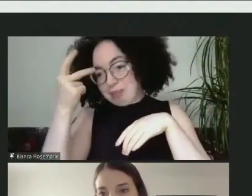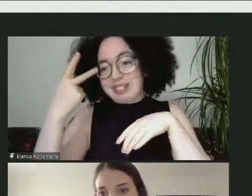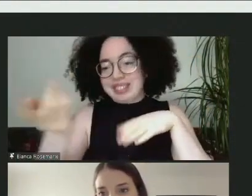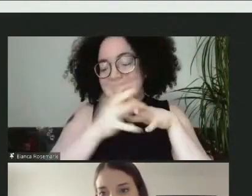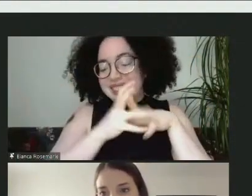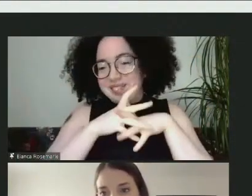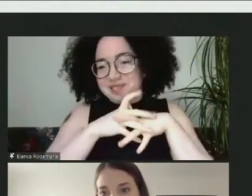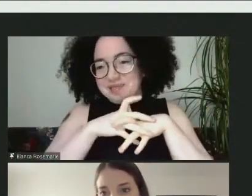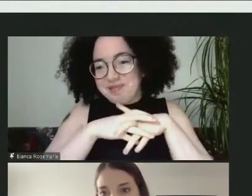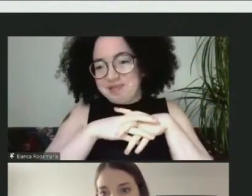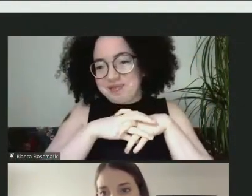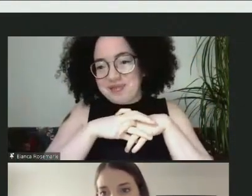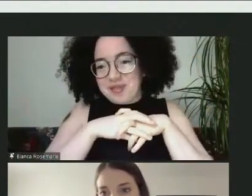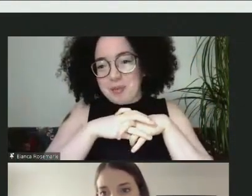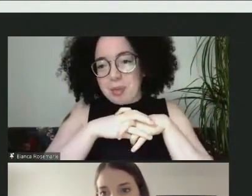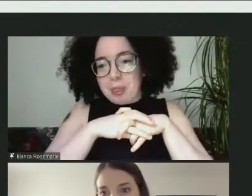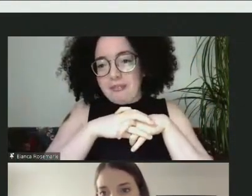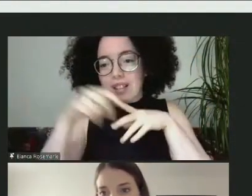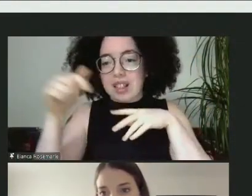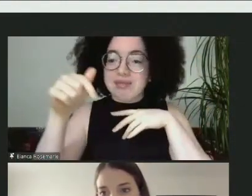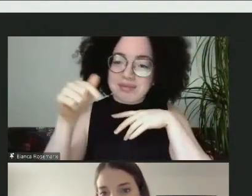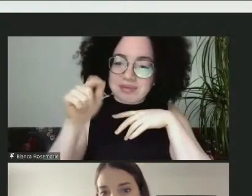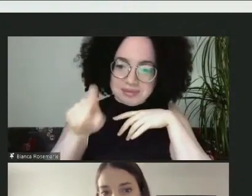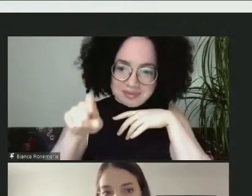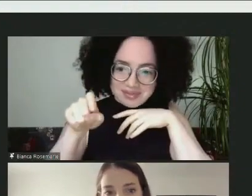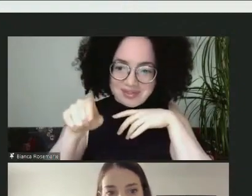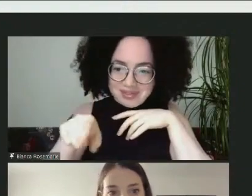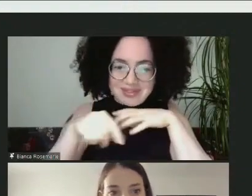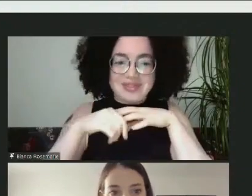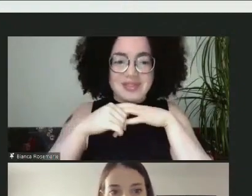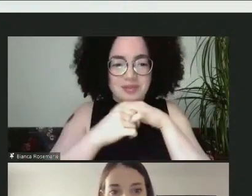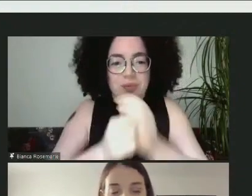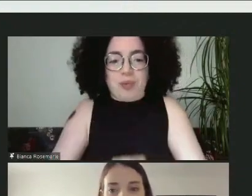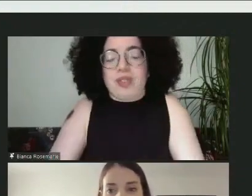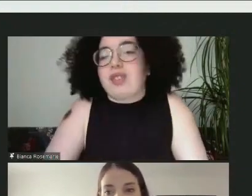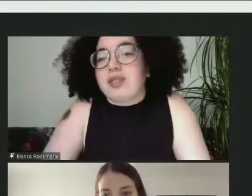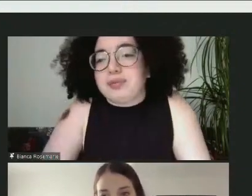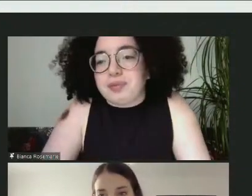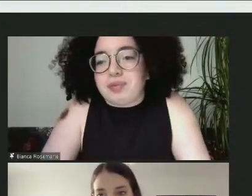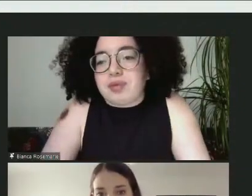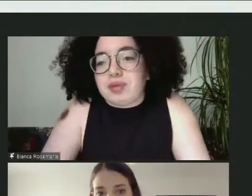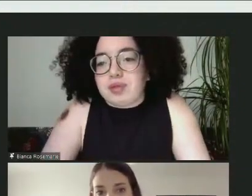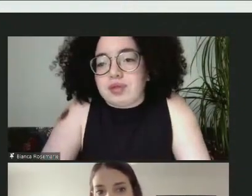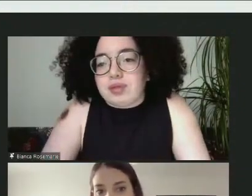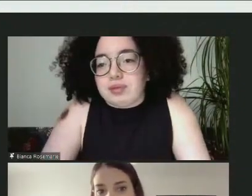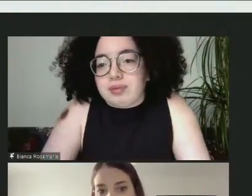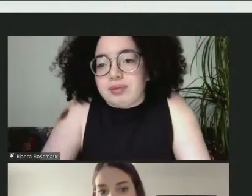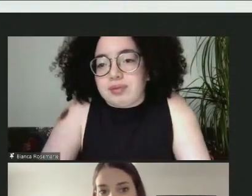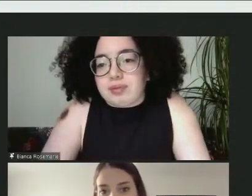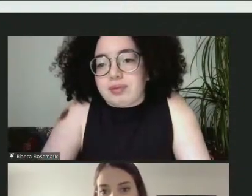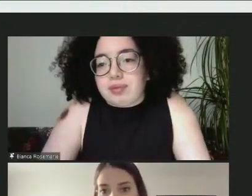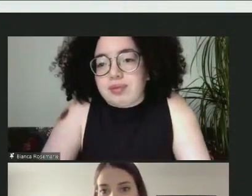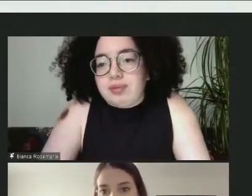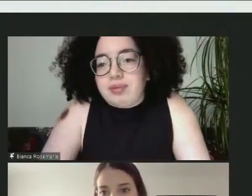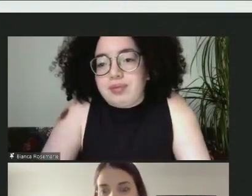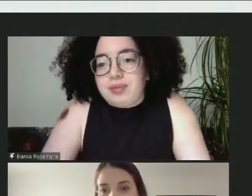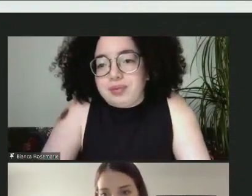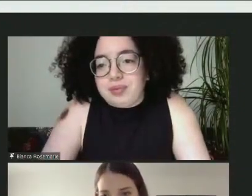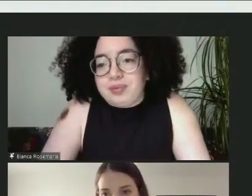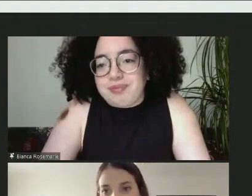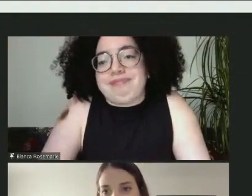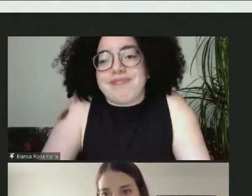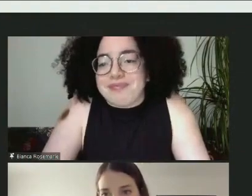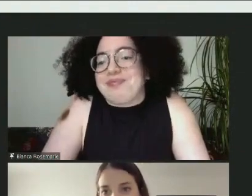Also ihr seht meinen Insta-Namen, könnt gerne mal reinklicken und schauen, wie das so